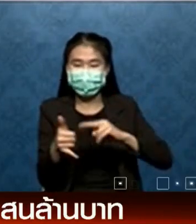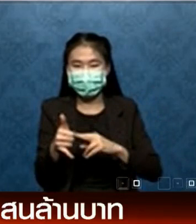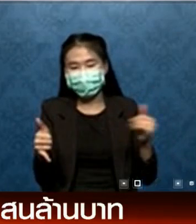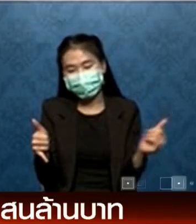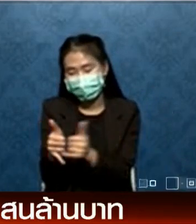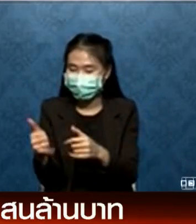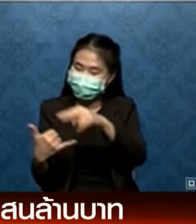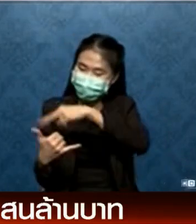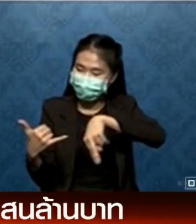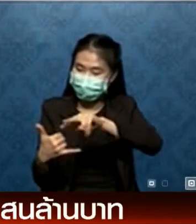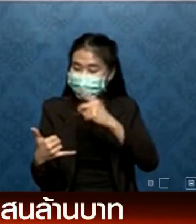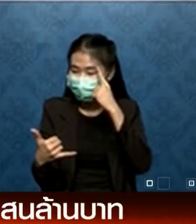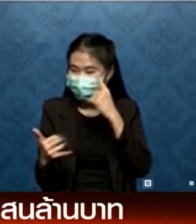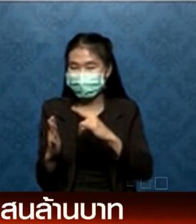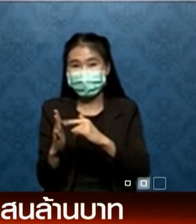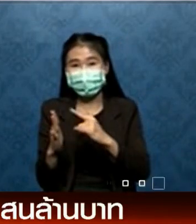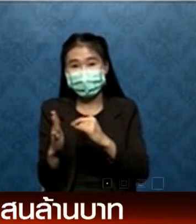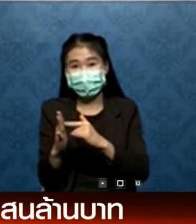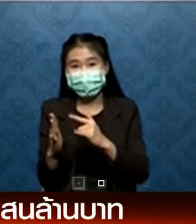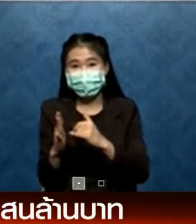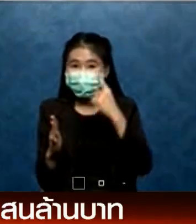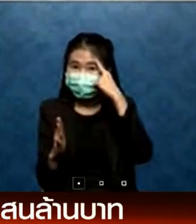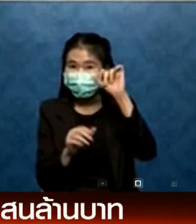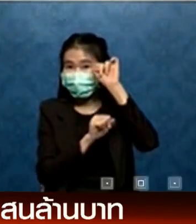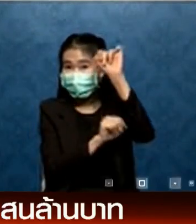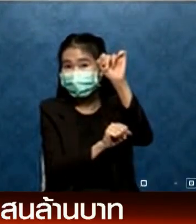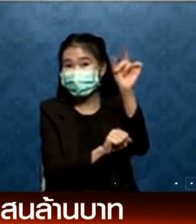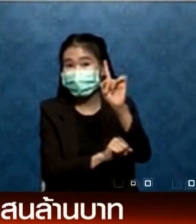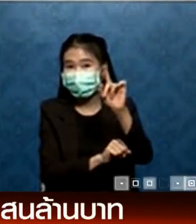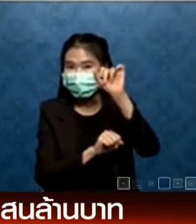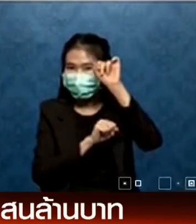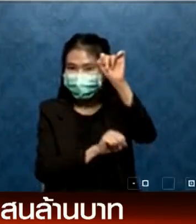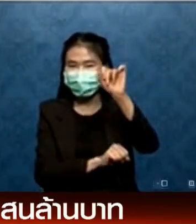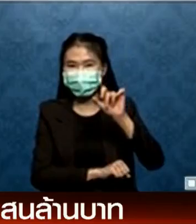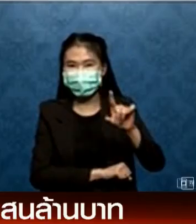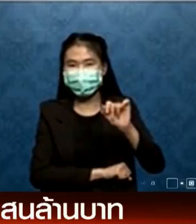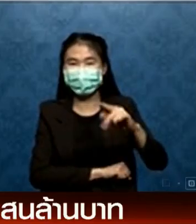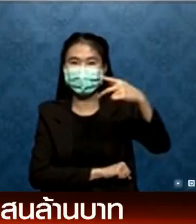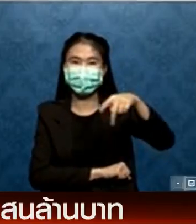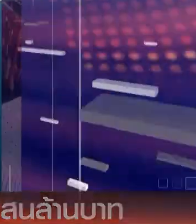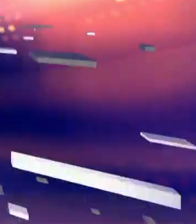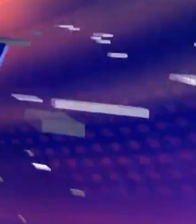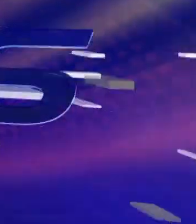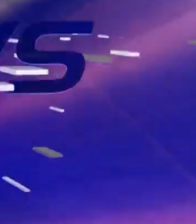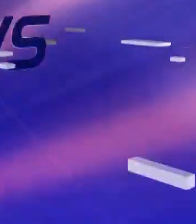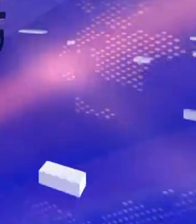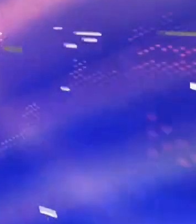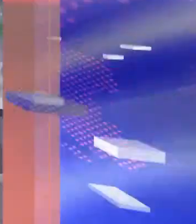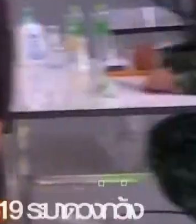ให้กู้เพิ่มได้อีกแต่ล่าสุดที่ประชุมสภามีมติเสียงข้างมากอนุมัติพระราชกำหนดเงินกู้ 500,000 ล้านบาทแล้ว